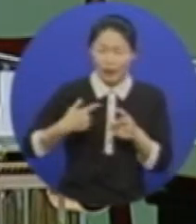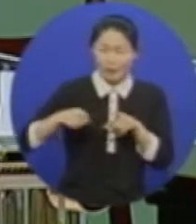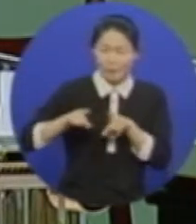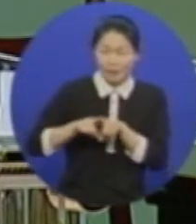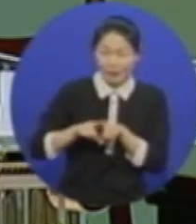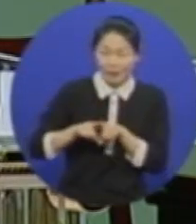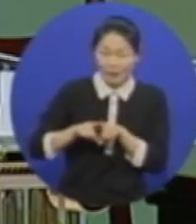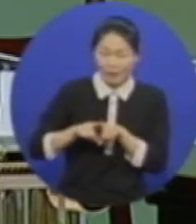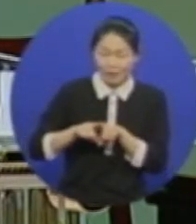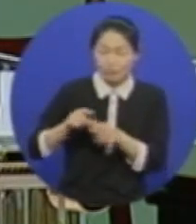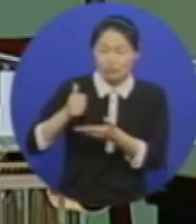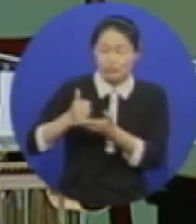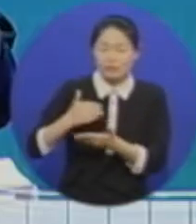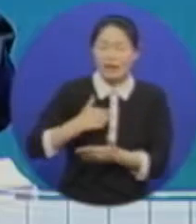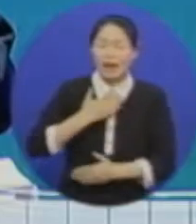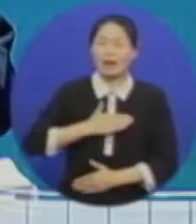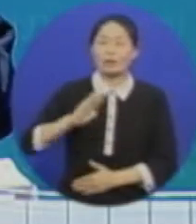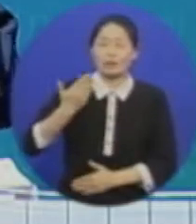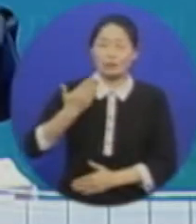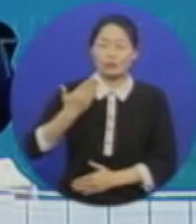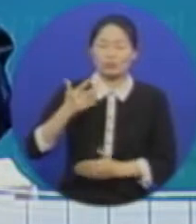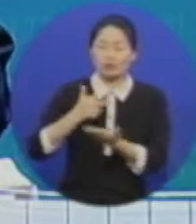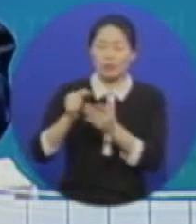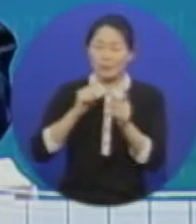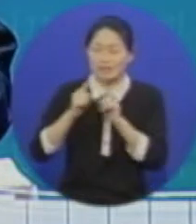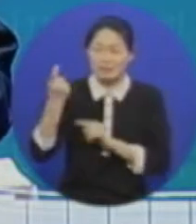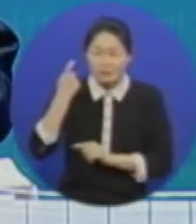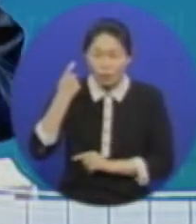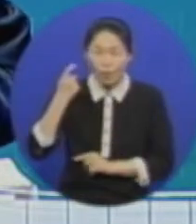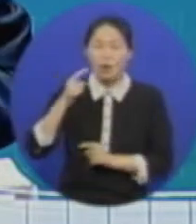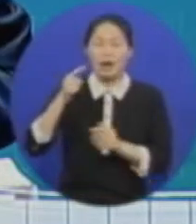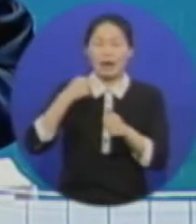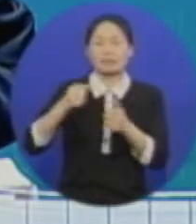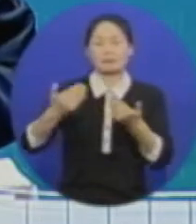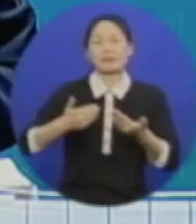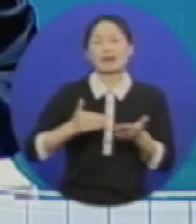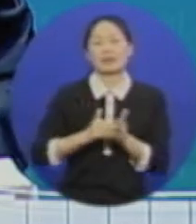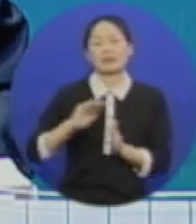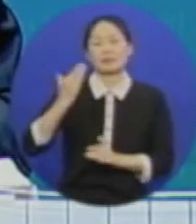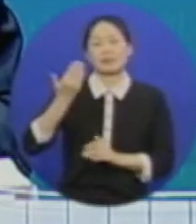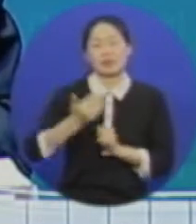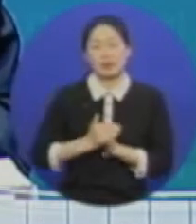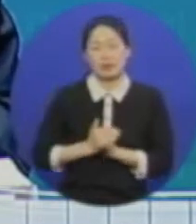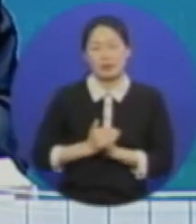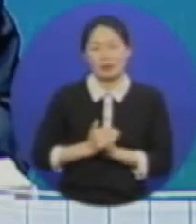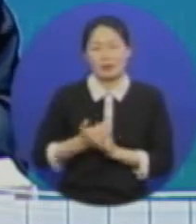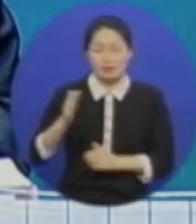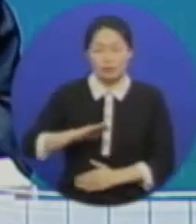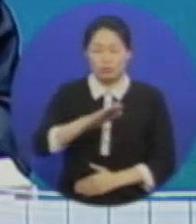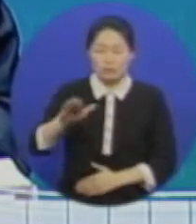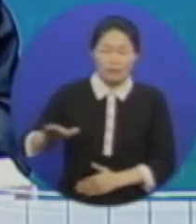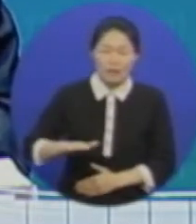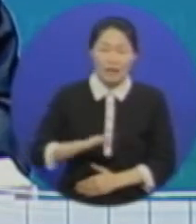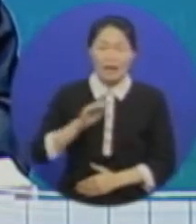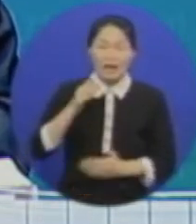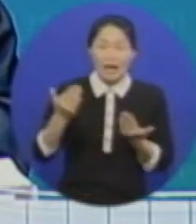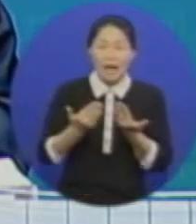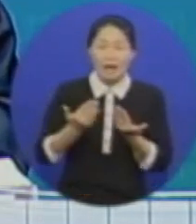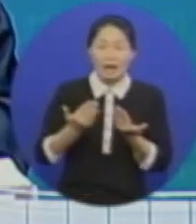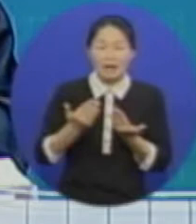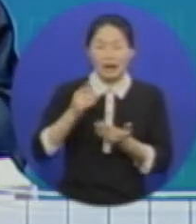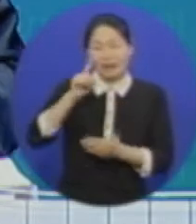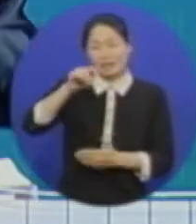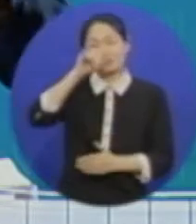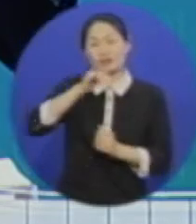알게 되어 주님의 말씀을 듣게 되고 가르침을 받게 됩니다 그러나 우리가 할 일이 하나 있어요